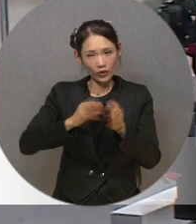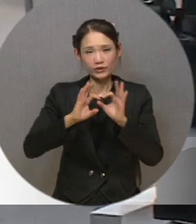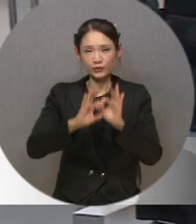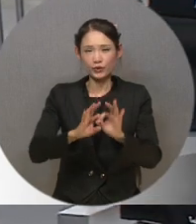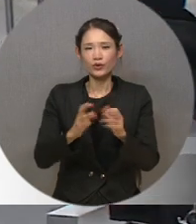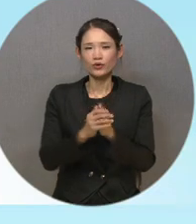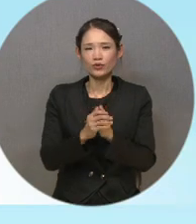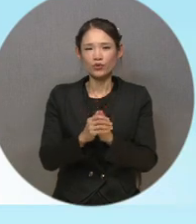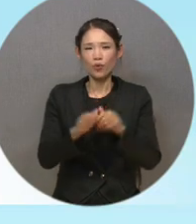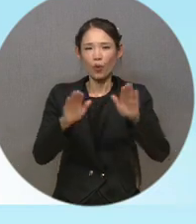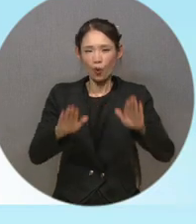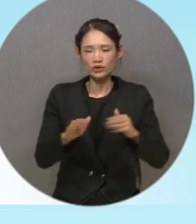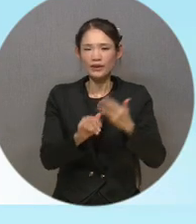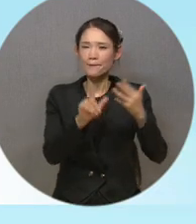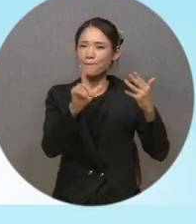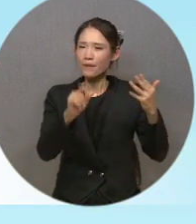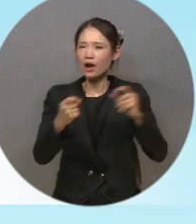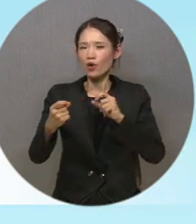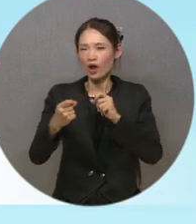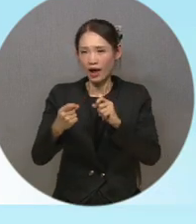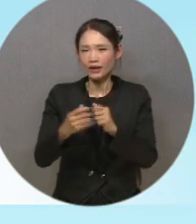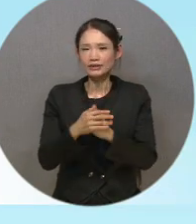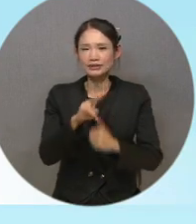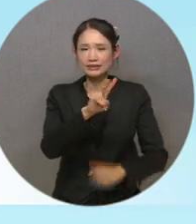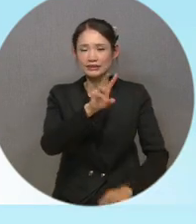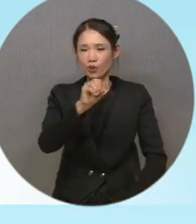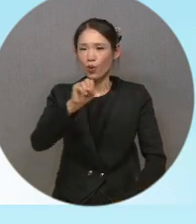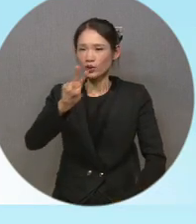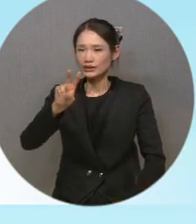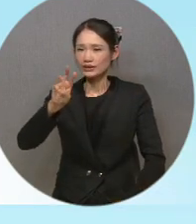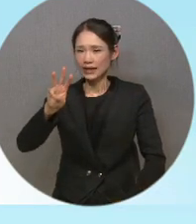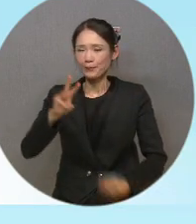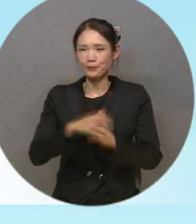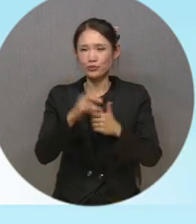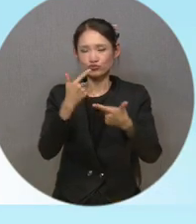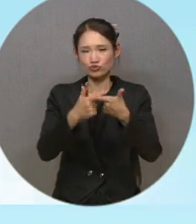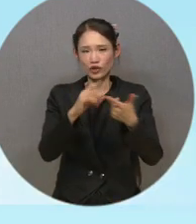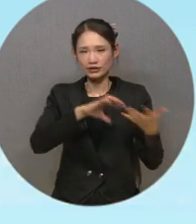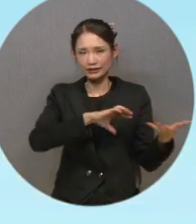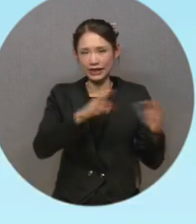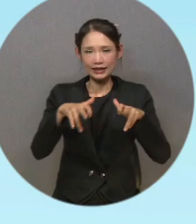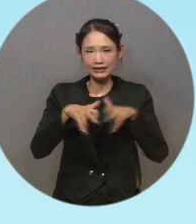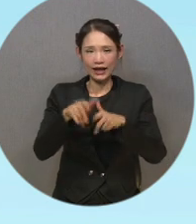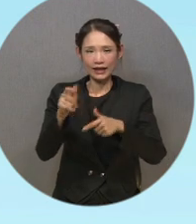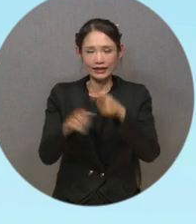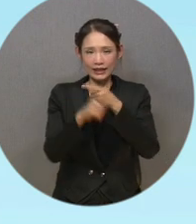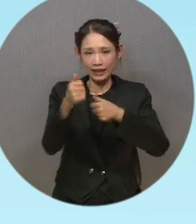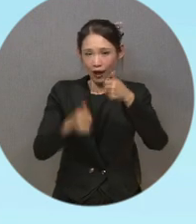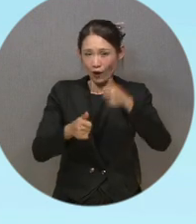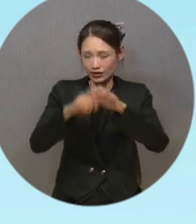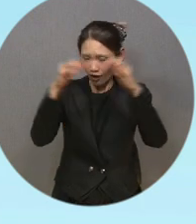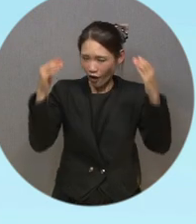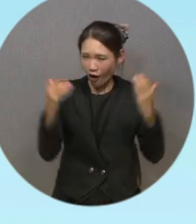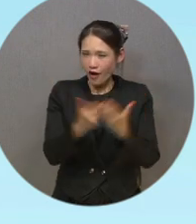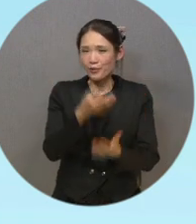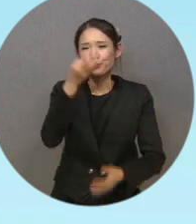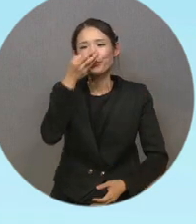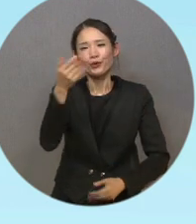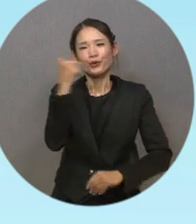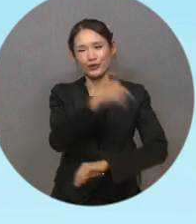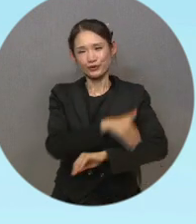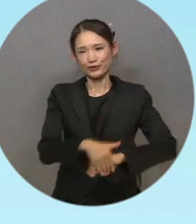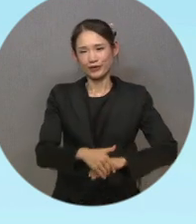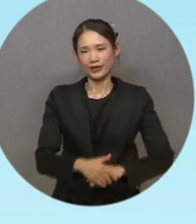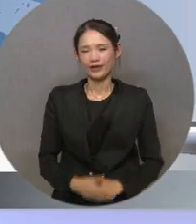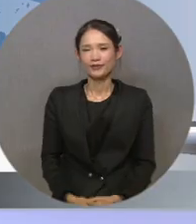특히 오는 8월에 개최되는 2023 부산 세계 장애인 대회를 통해 전 세계 장애인들에게 선보인다는 계획입니다.